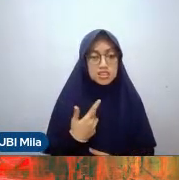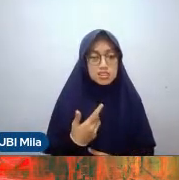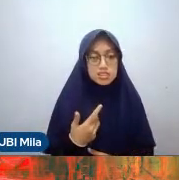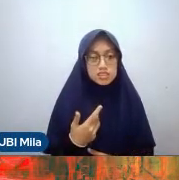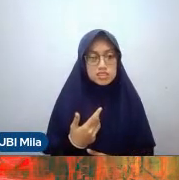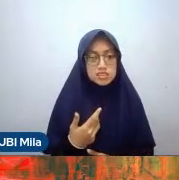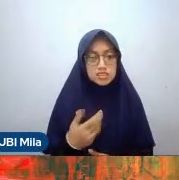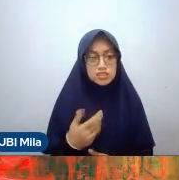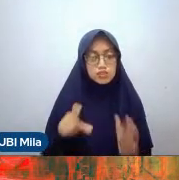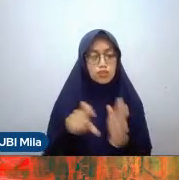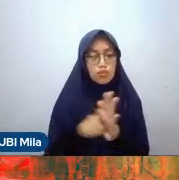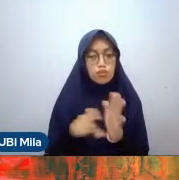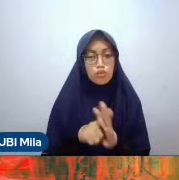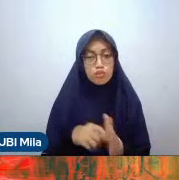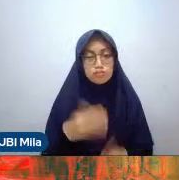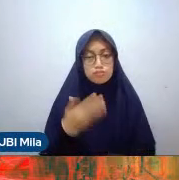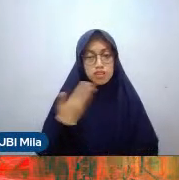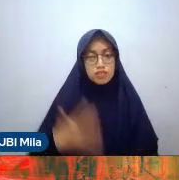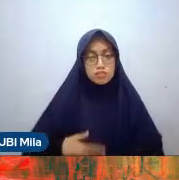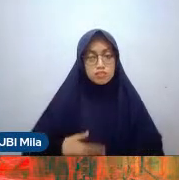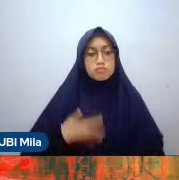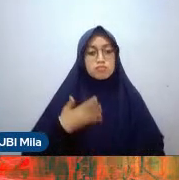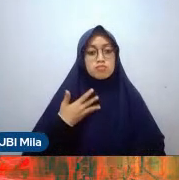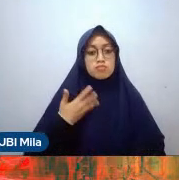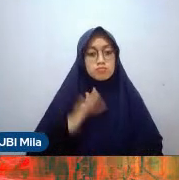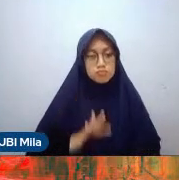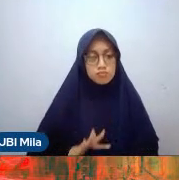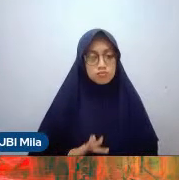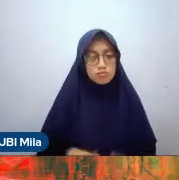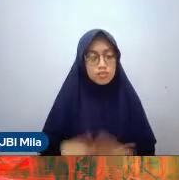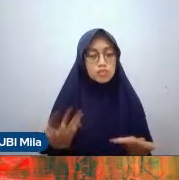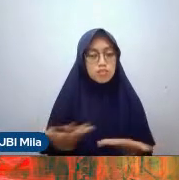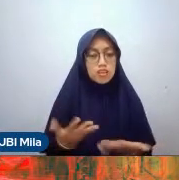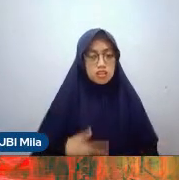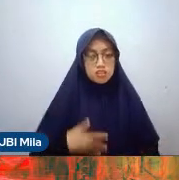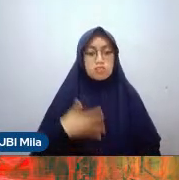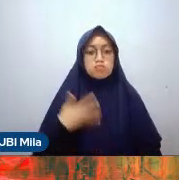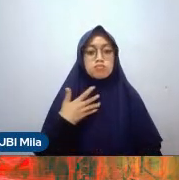berlatih pernafasan, ketika dadanya sesak itu bisa berlatih pernafasan.